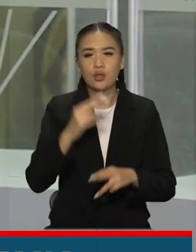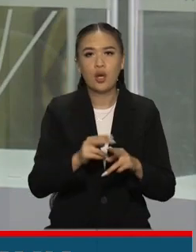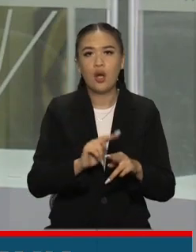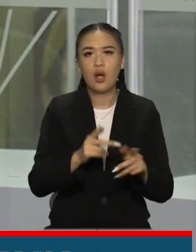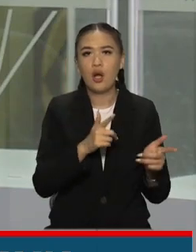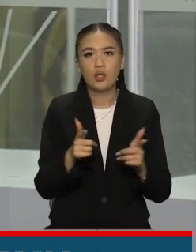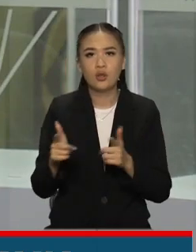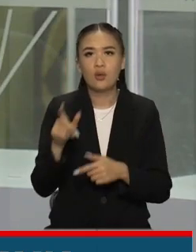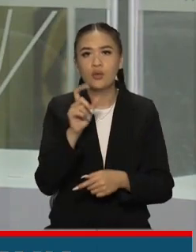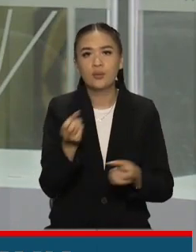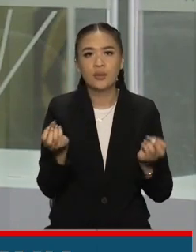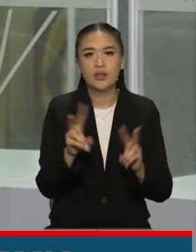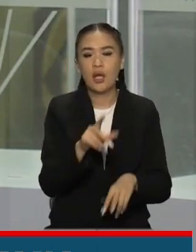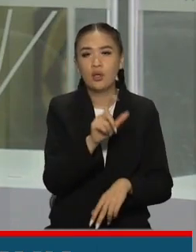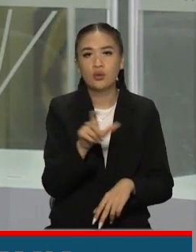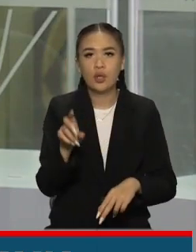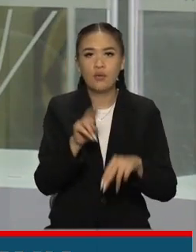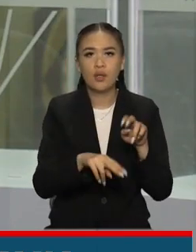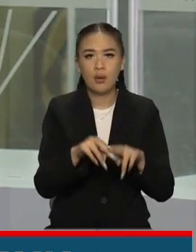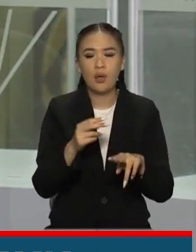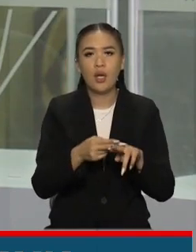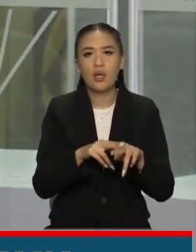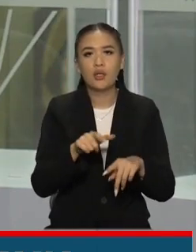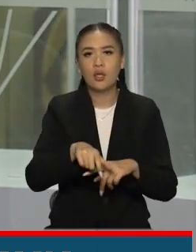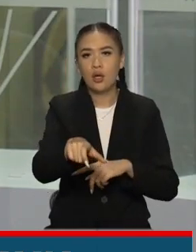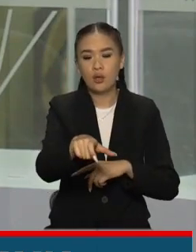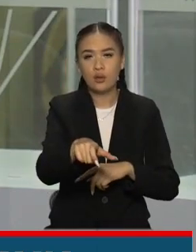готовят специалистов строительства автомобильных дорог и эксплуатации дорог.